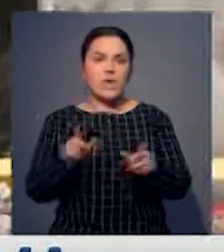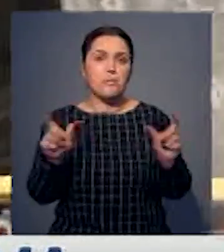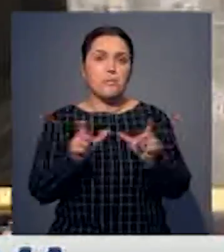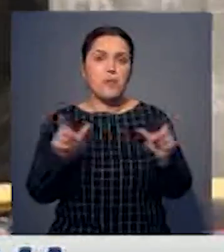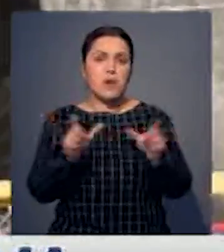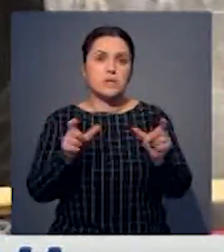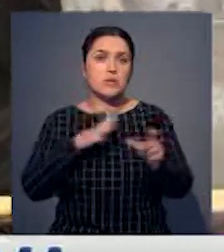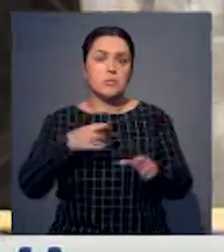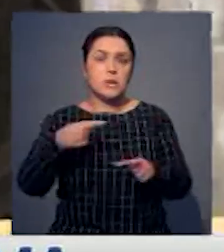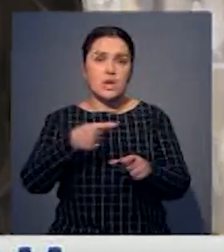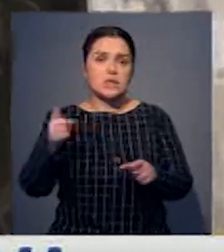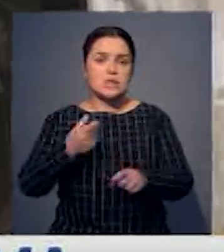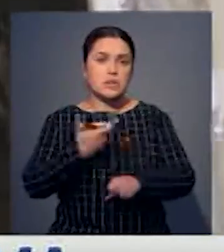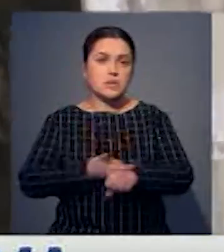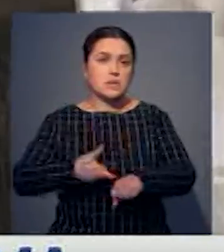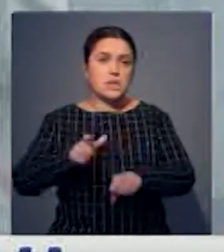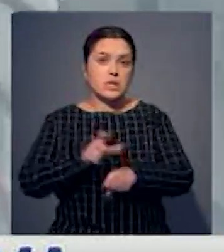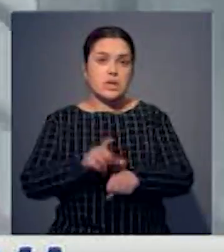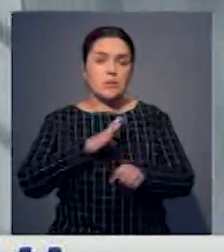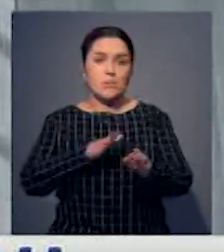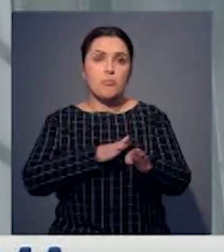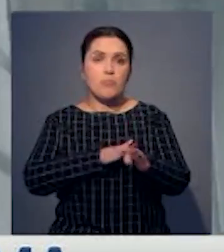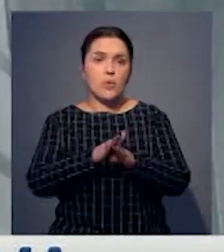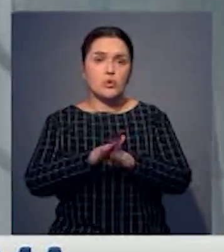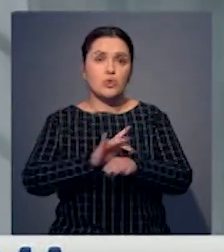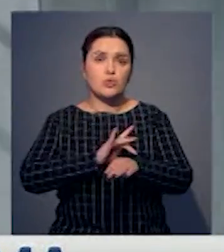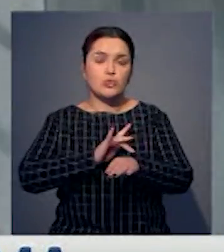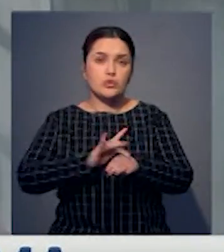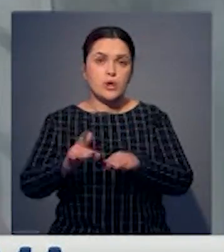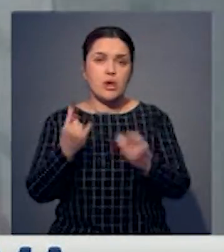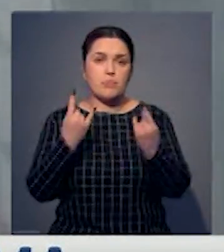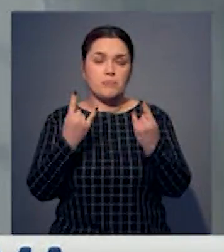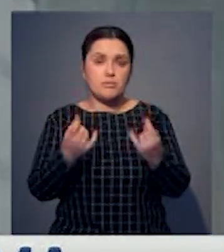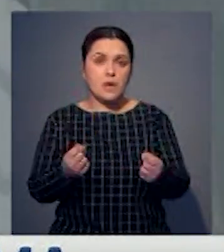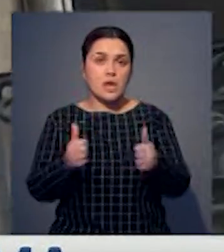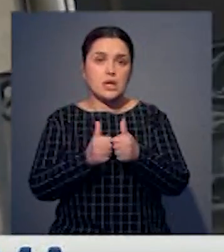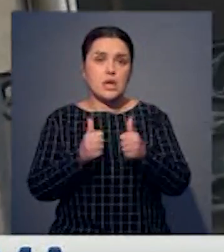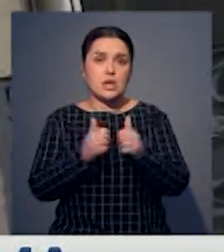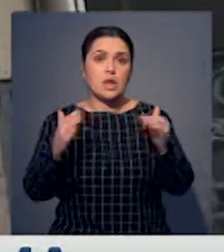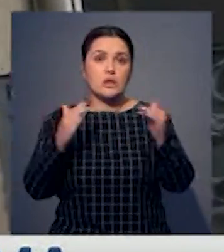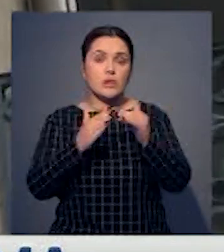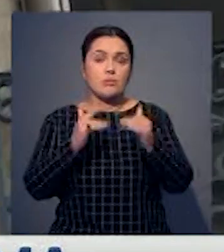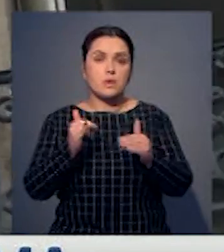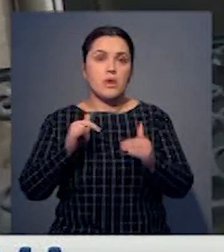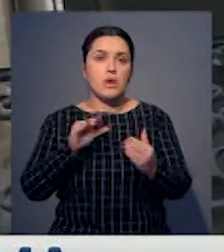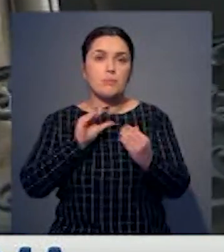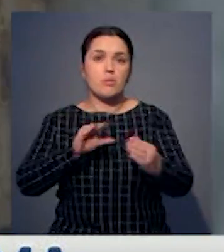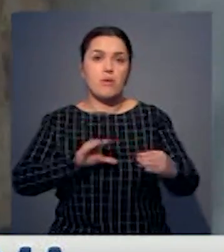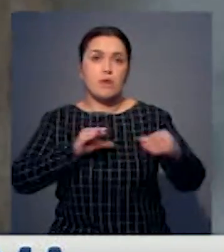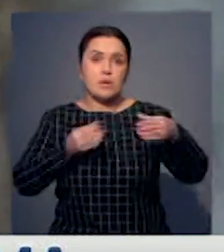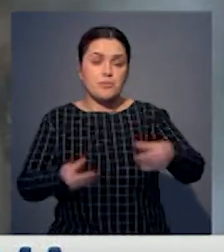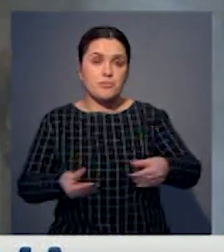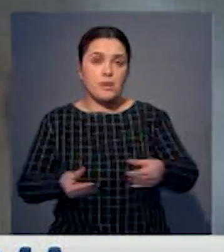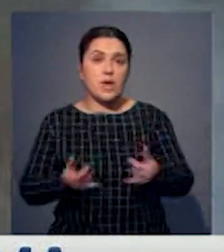здания. Он был такой силы, что ударная волна полностью уничтожила помещение, выбила окна в соседних домах и перевернула припаркованный рядом